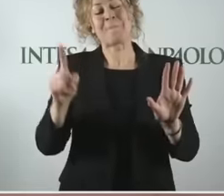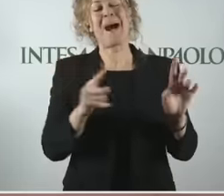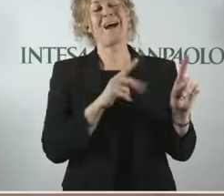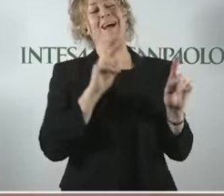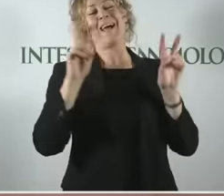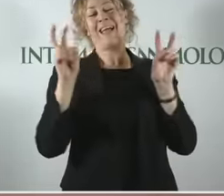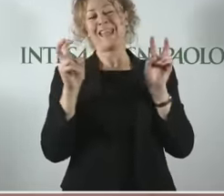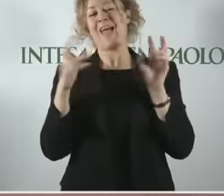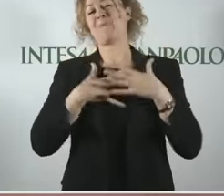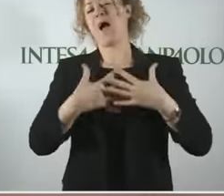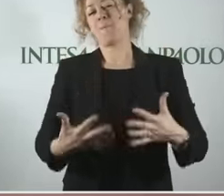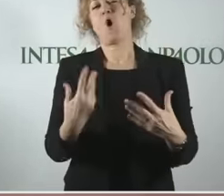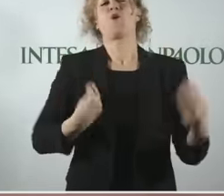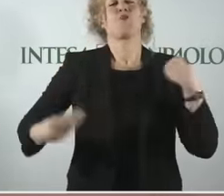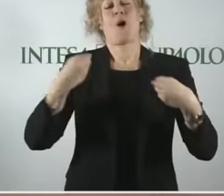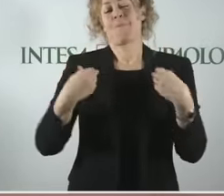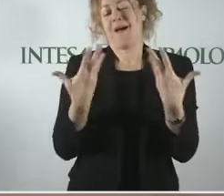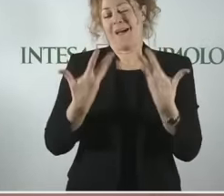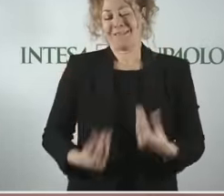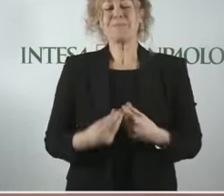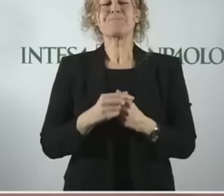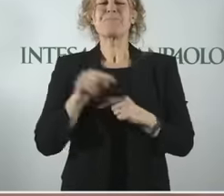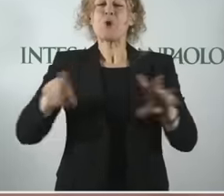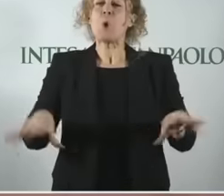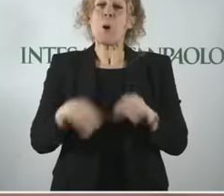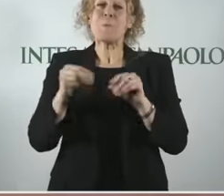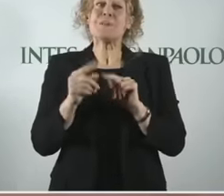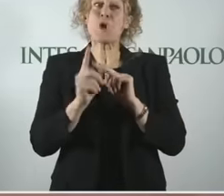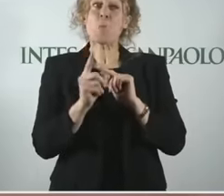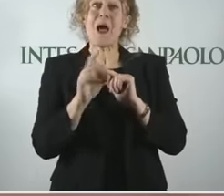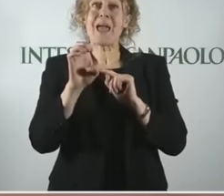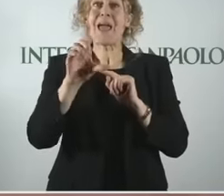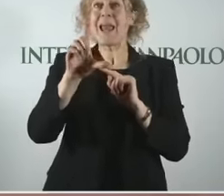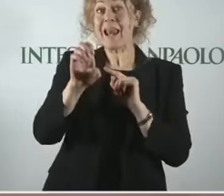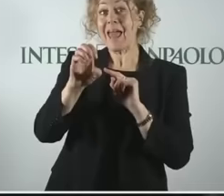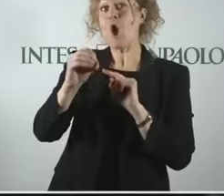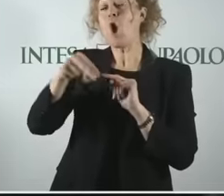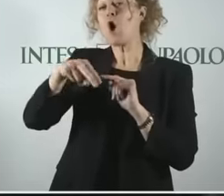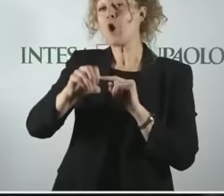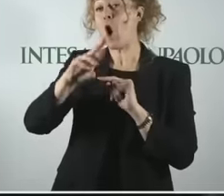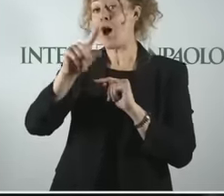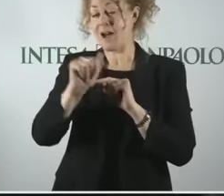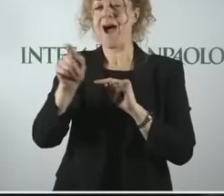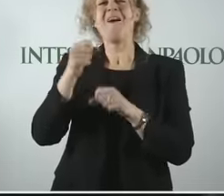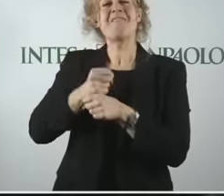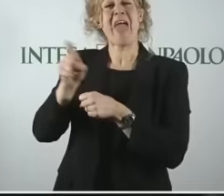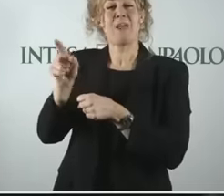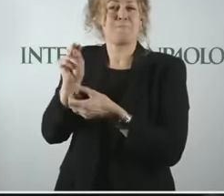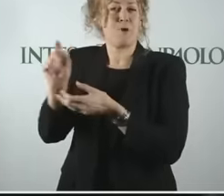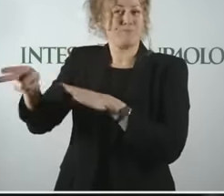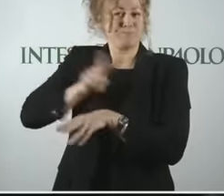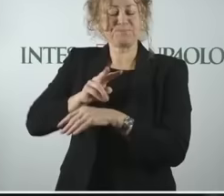ricevuto numerose domande allora adesso cominciamo da quella di Eleonora che ci scrive da fermo